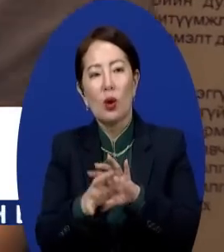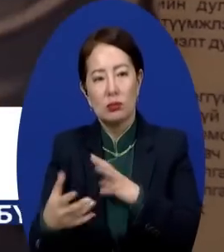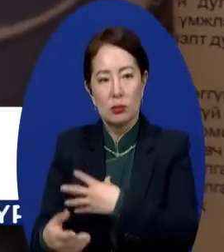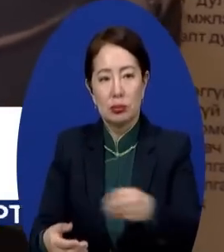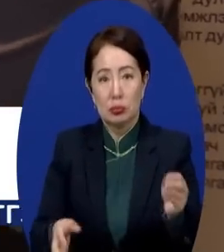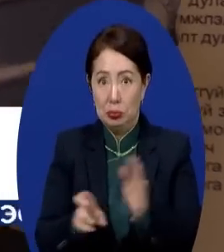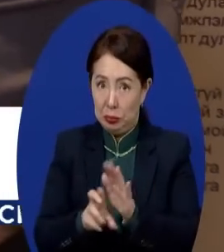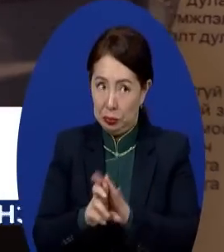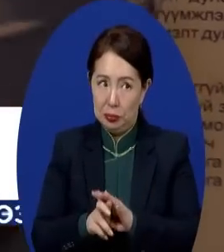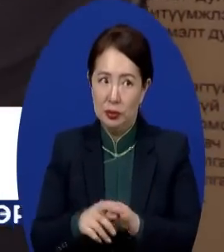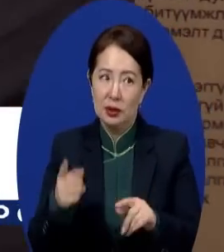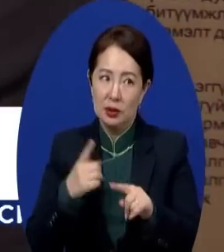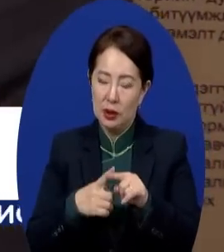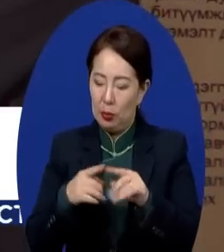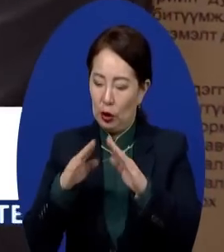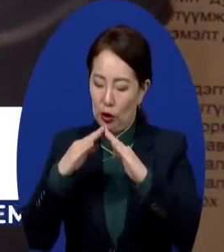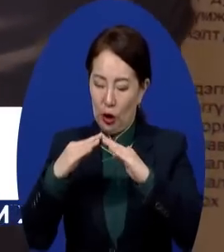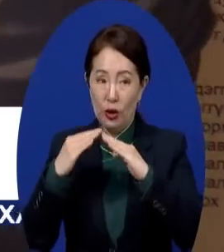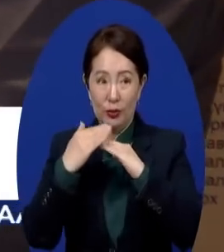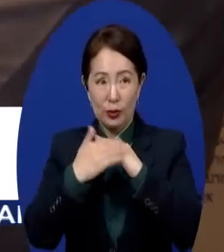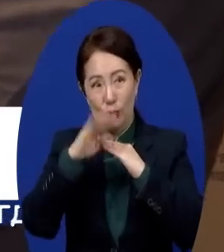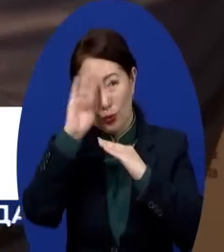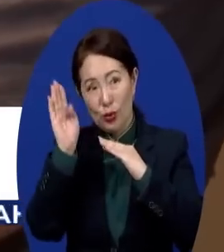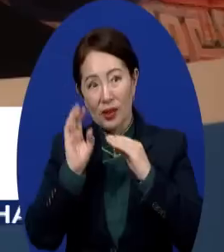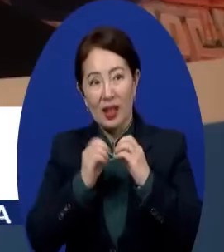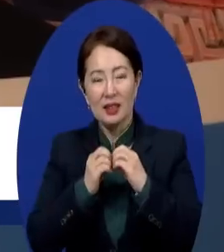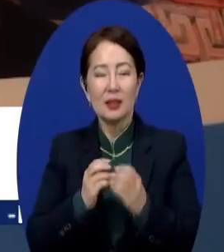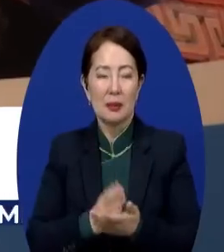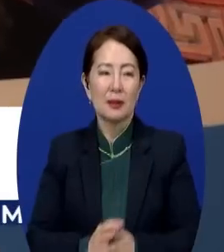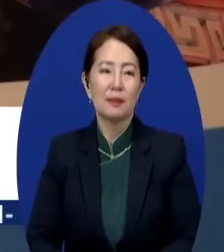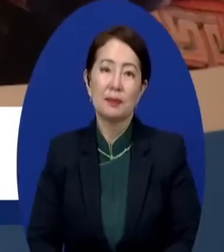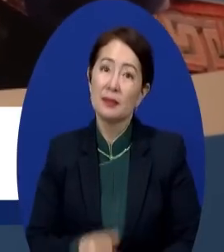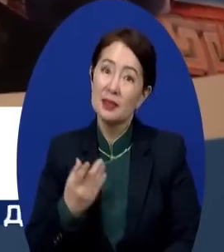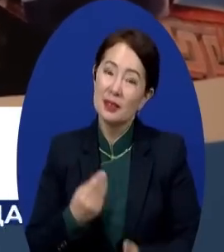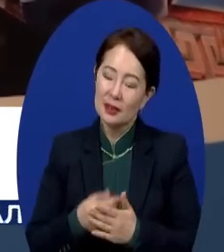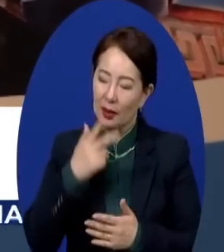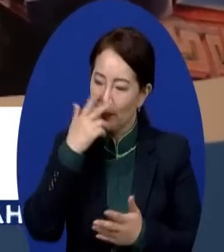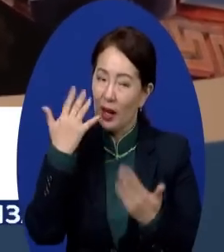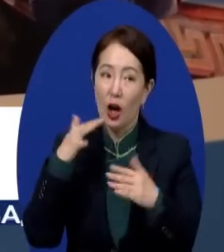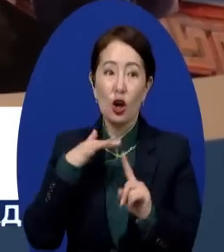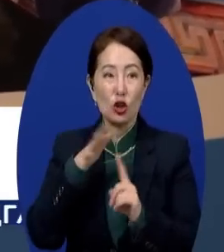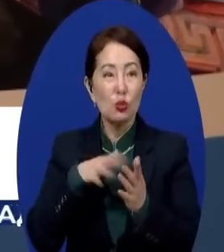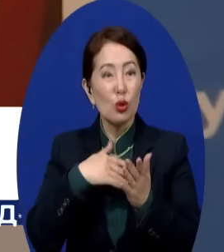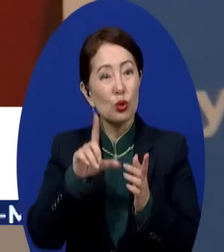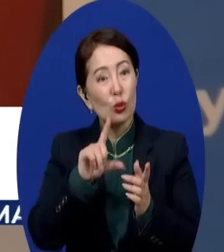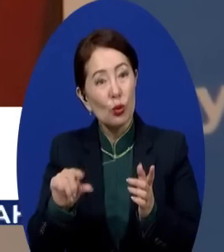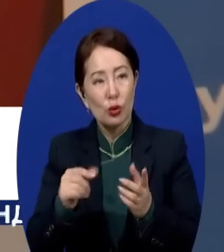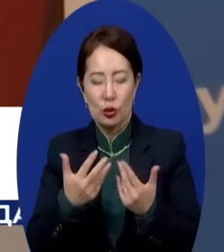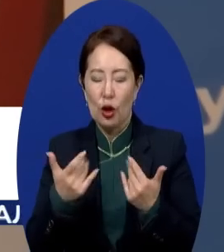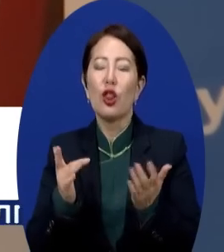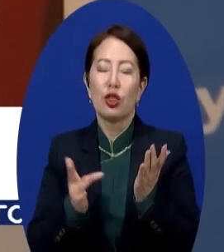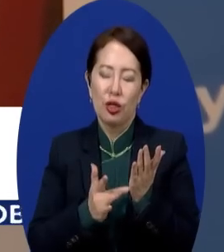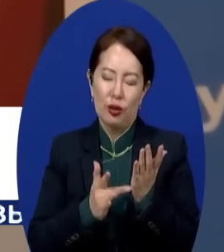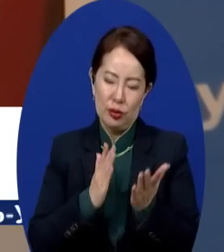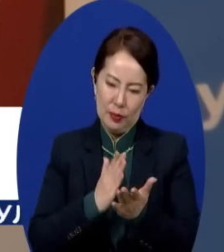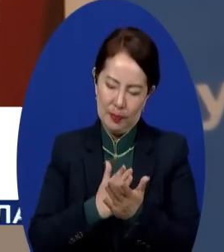боломжтой. Тэгээд энэ нэмэлт ийм тоонд дулаалах гэсэн ийм бүрдэлтэй байж байгаа. Энэ мэд агаар орчны бохирдлыг бууруулах олон технологи байна. Тэр